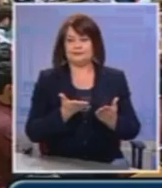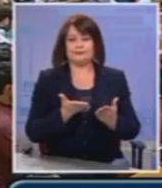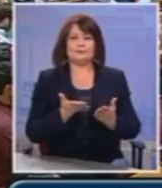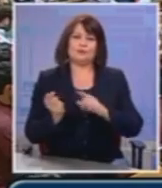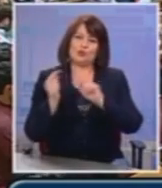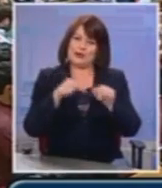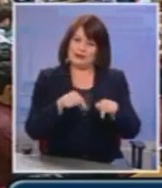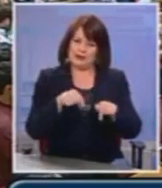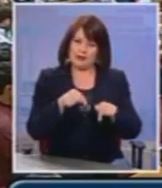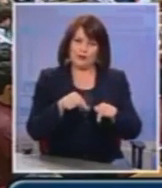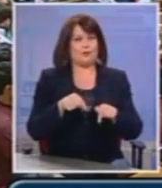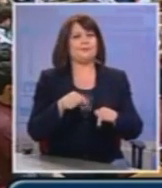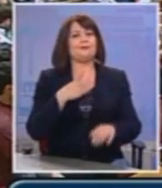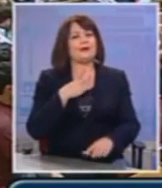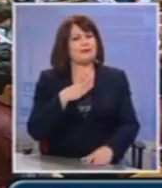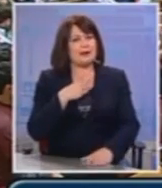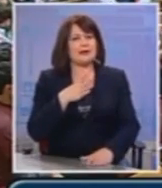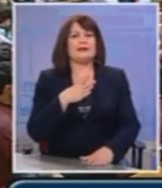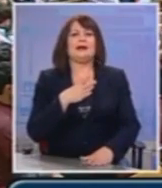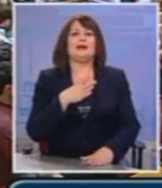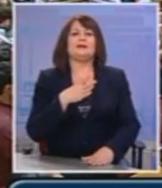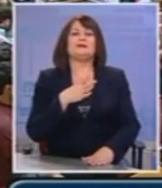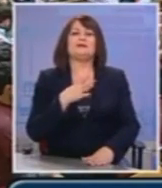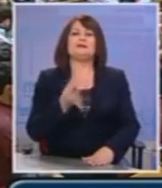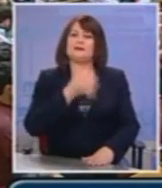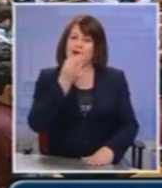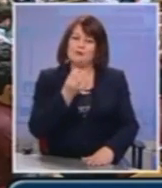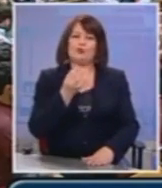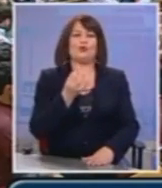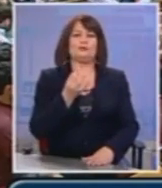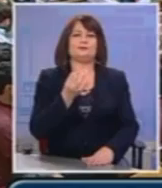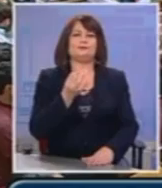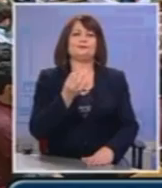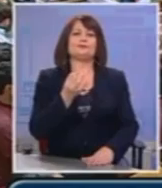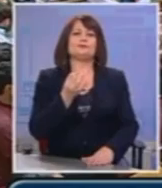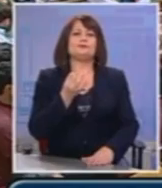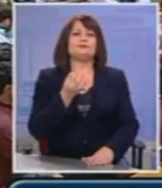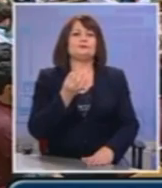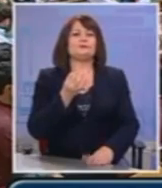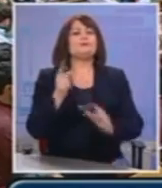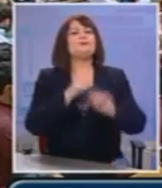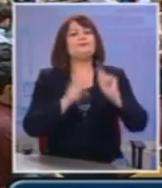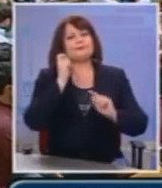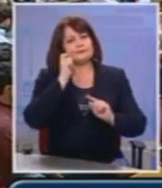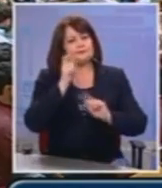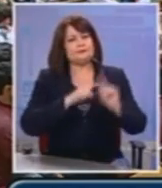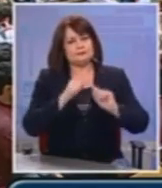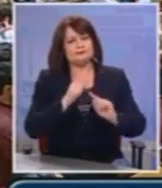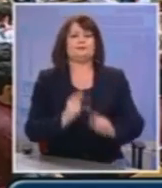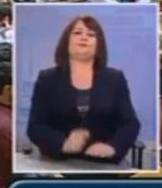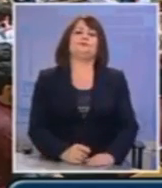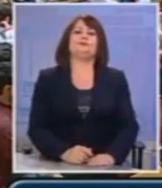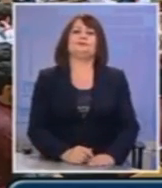παριστάμενους και θα ήθελα να κάνω μία μοί των παρισταμένων θα